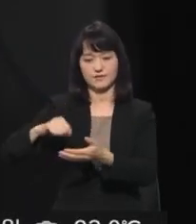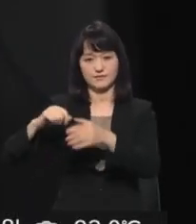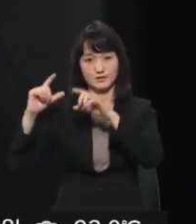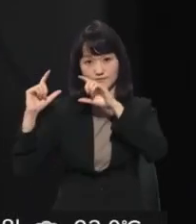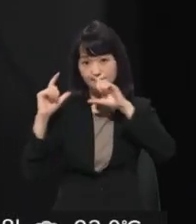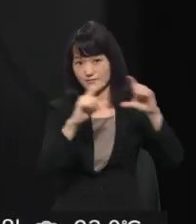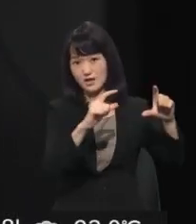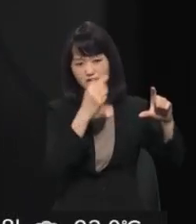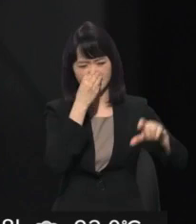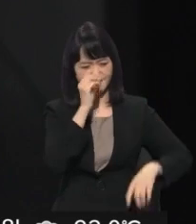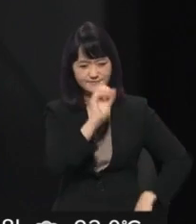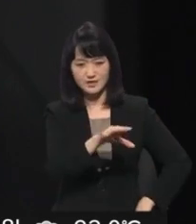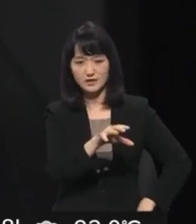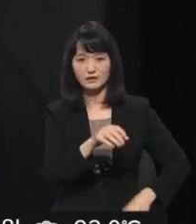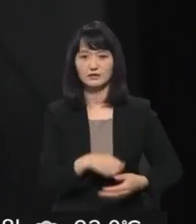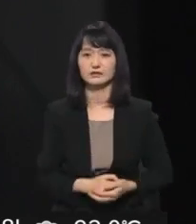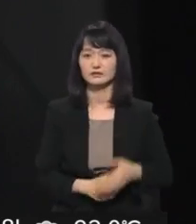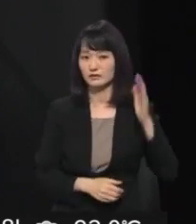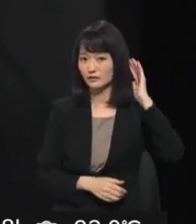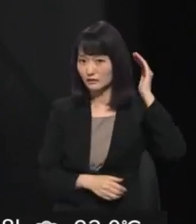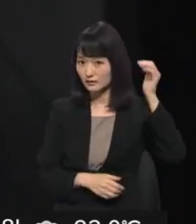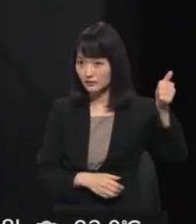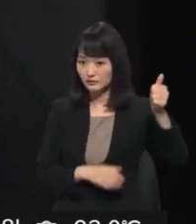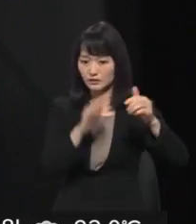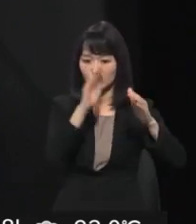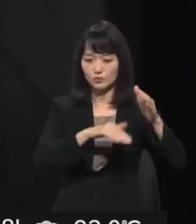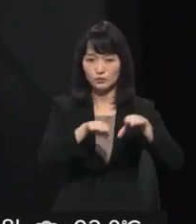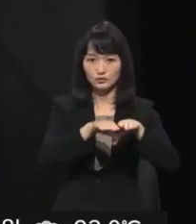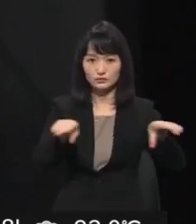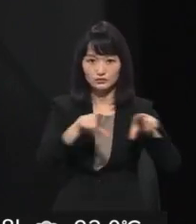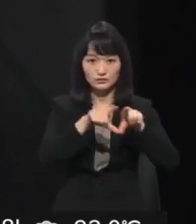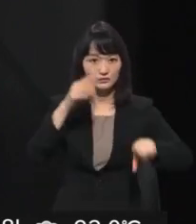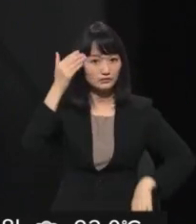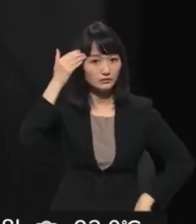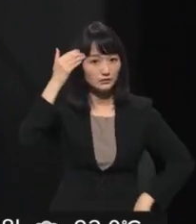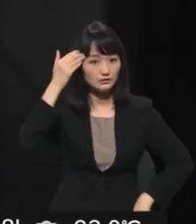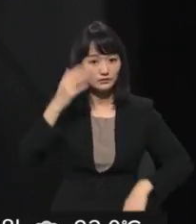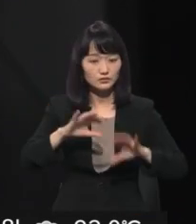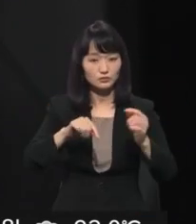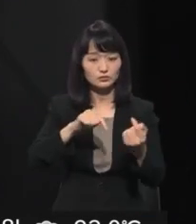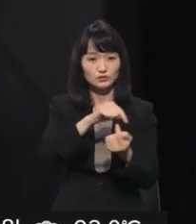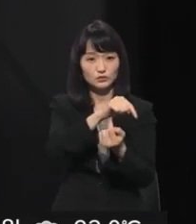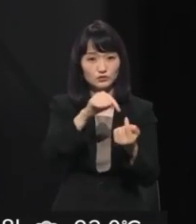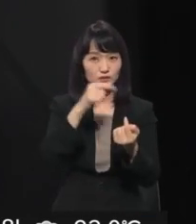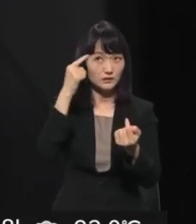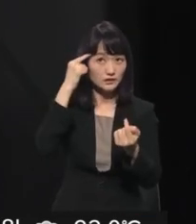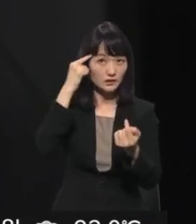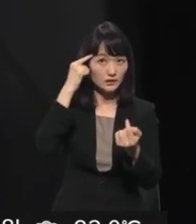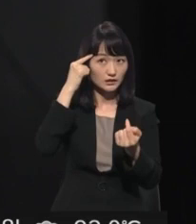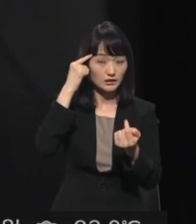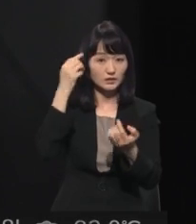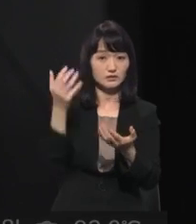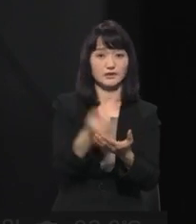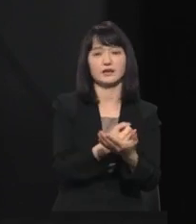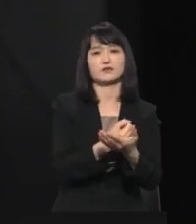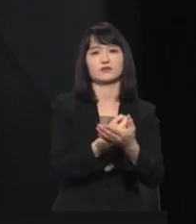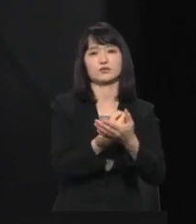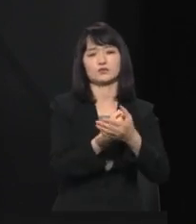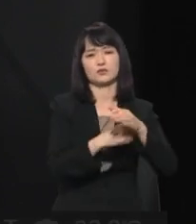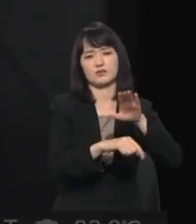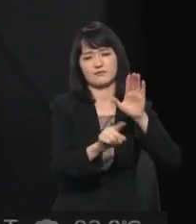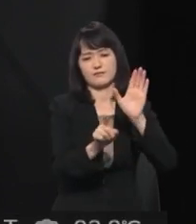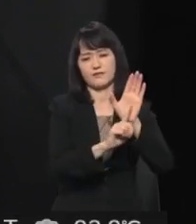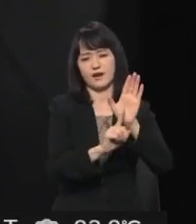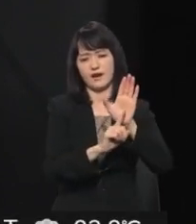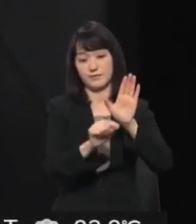무시한 가 대통령이 뭐 공경과 상식 법치를 어떻게 국정 이념으로 지금 계속 설파 하셨는데 그거와